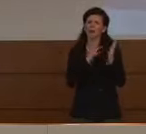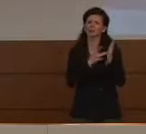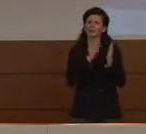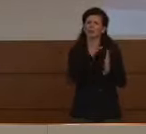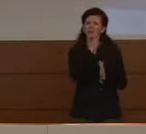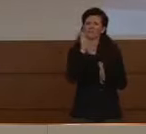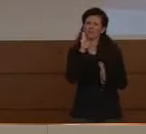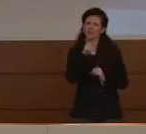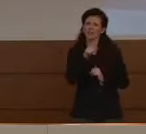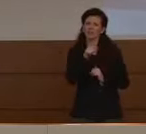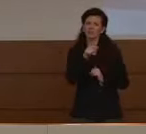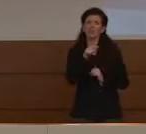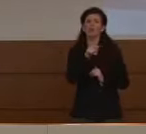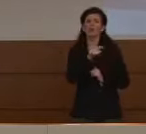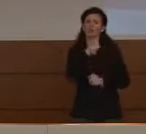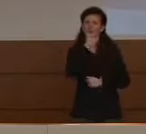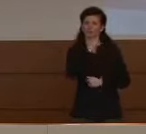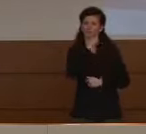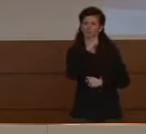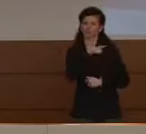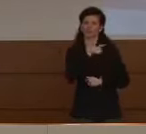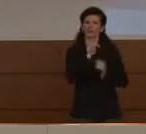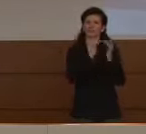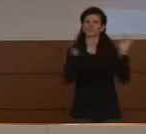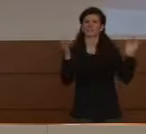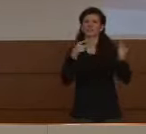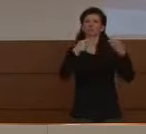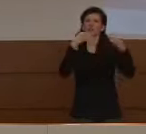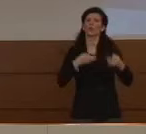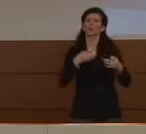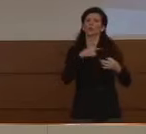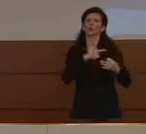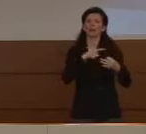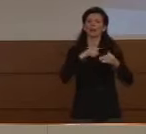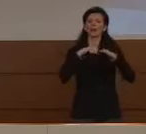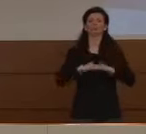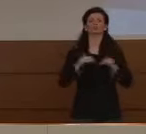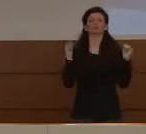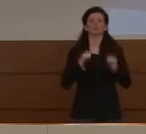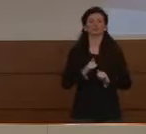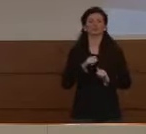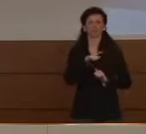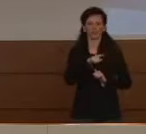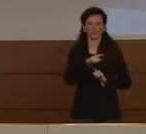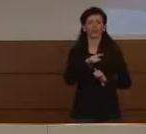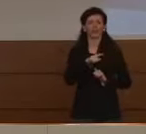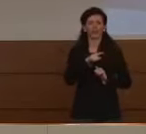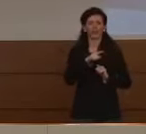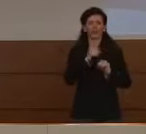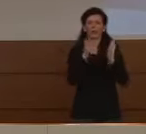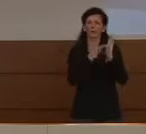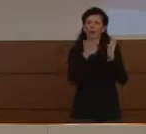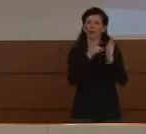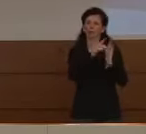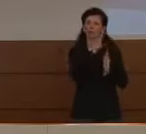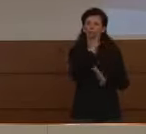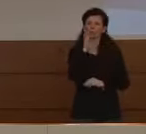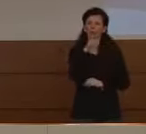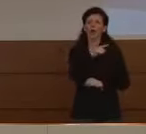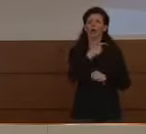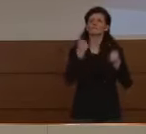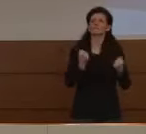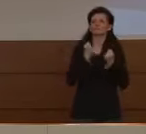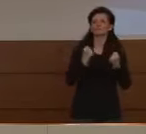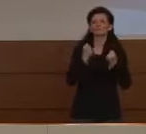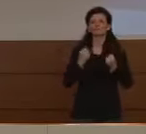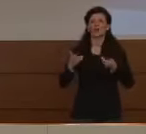fingeva di essere il sito ufficiale del dipartimento una pagina ufficiale del dipartimento e proponeva la